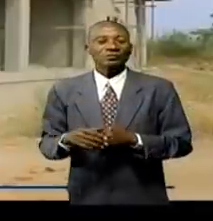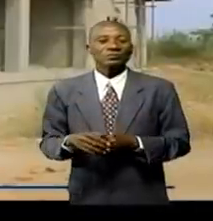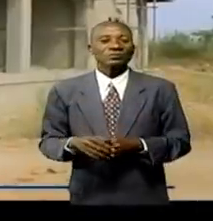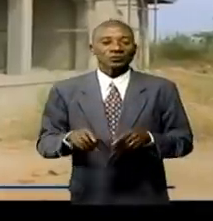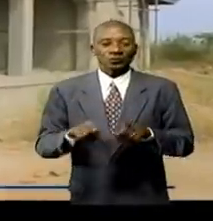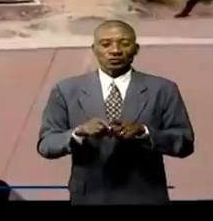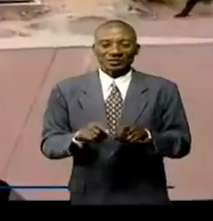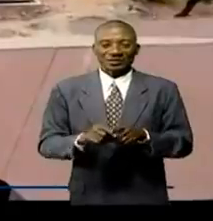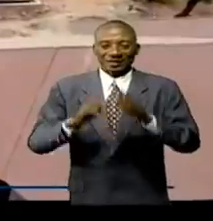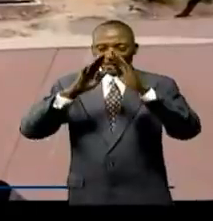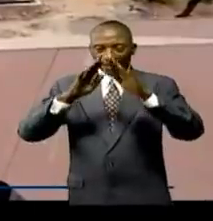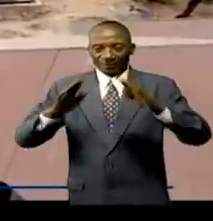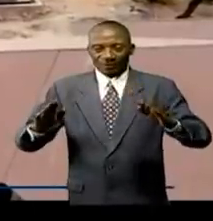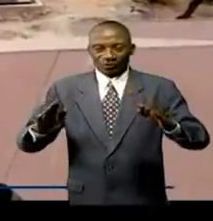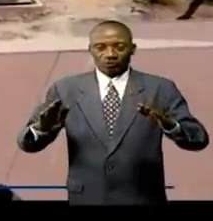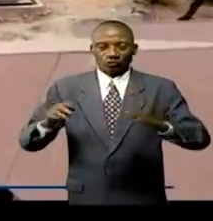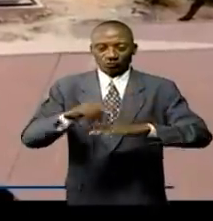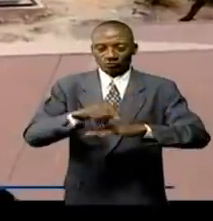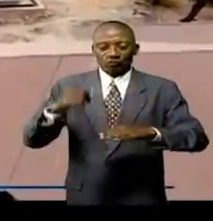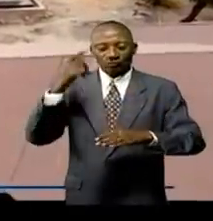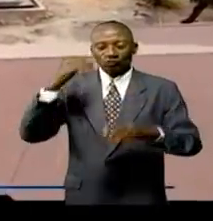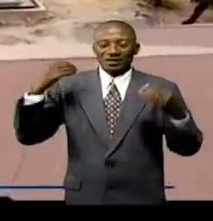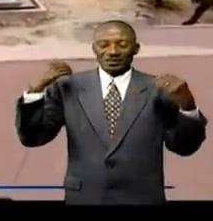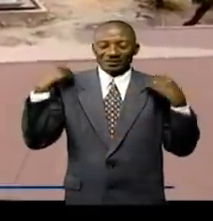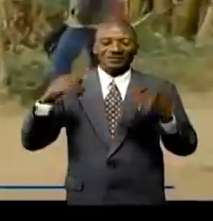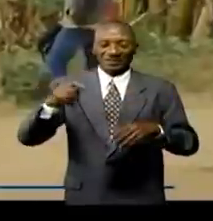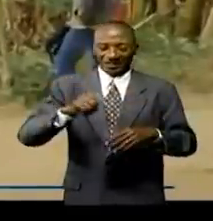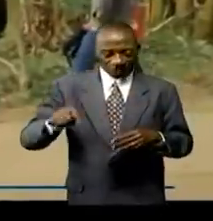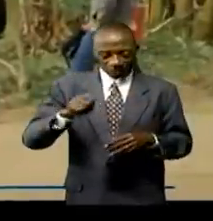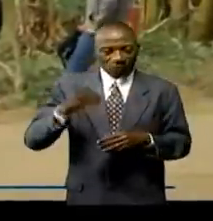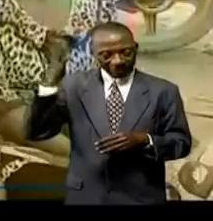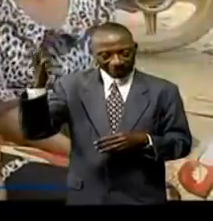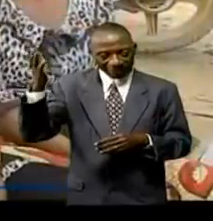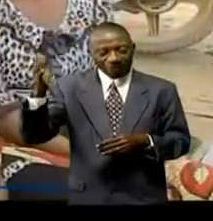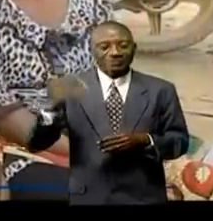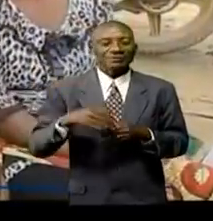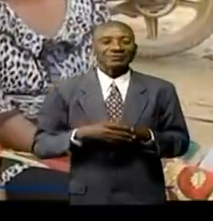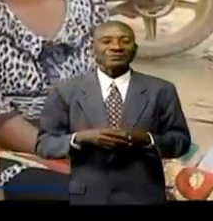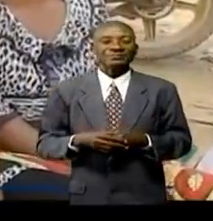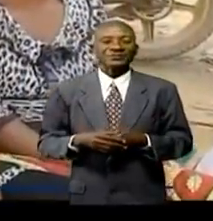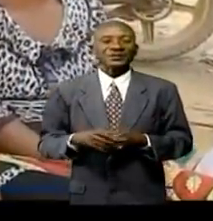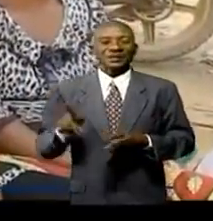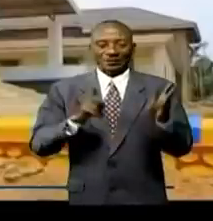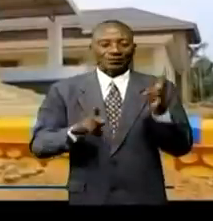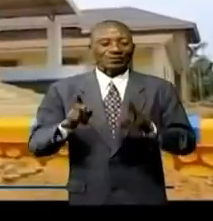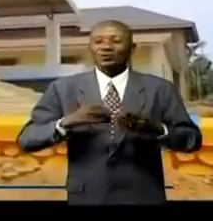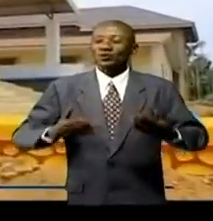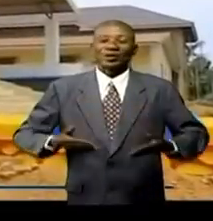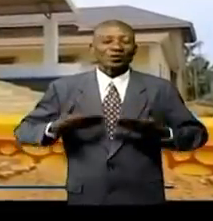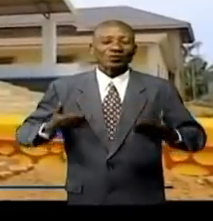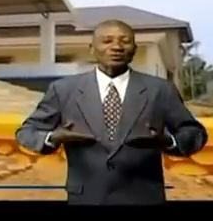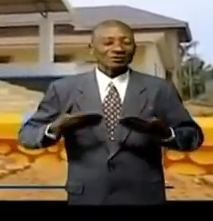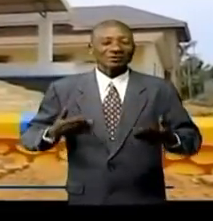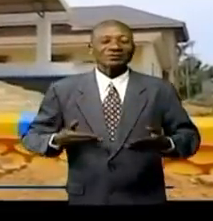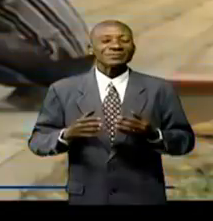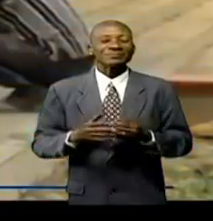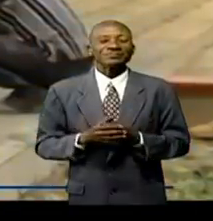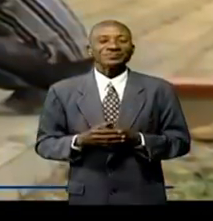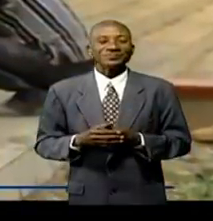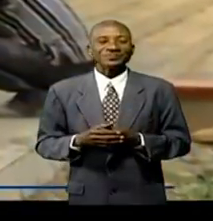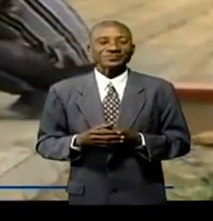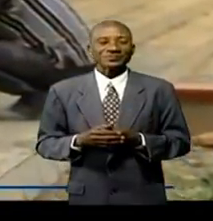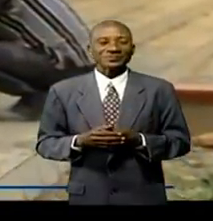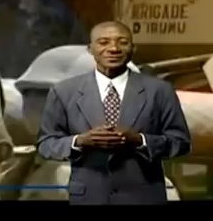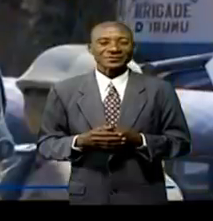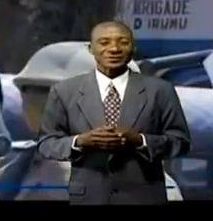des territoires et ses assistants sont très avancés à la grande satisfaction de la population. Il en est de même de la tribune moderne de Komanda,